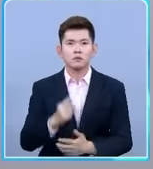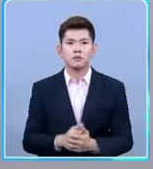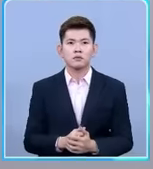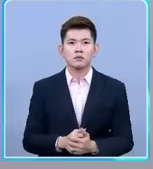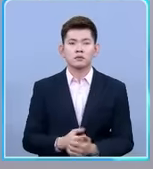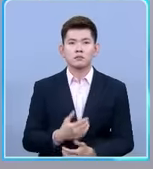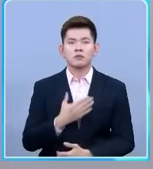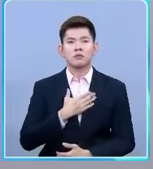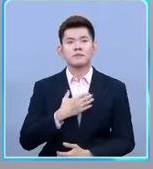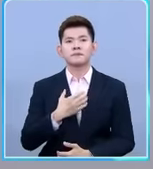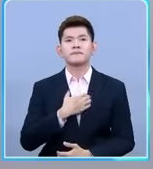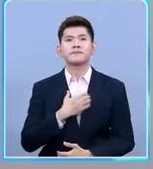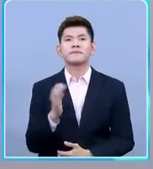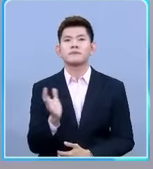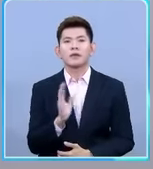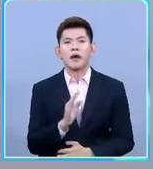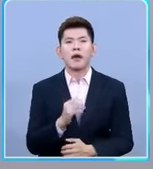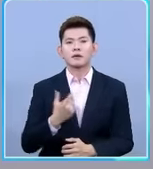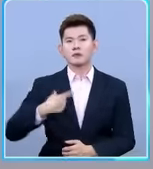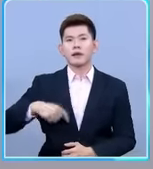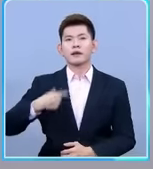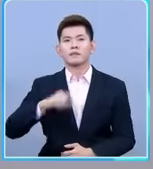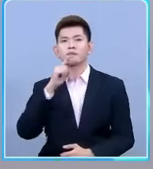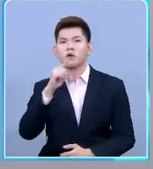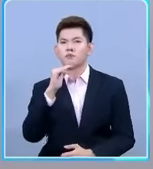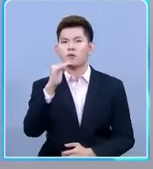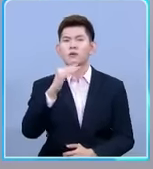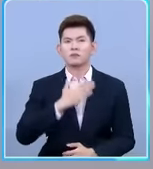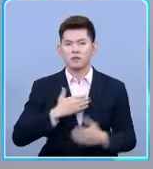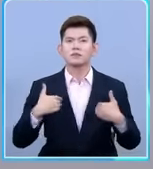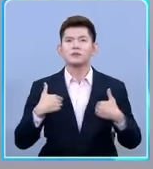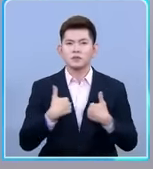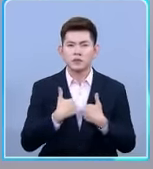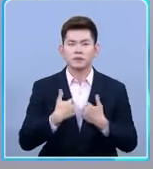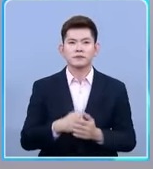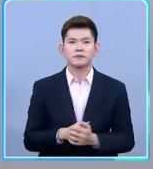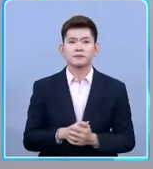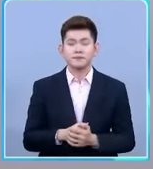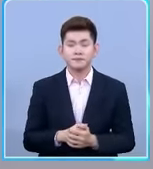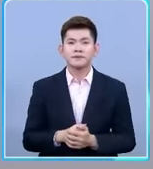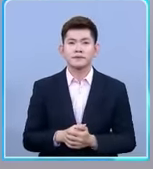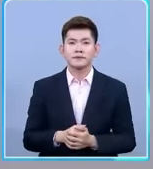ากที่จะเป็นทนายให้ท่านอีกอ่ะมันเหนื่อยผมท่านก็บอกว่า